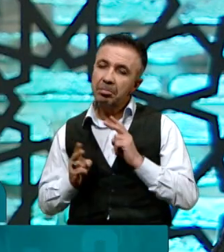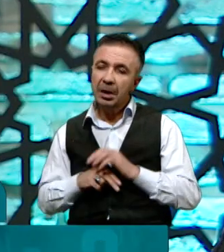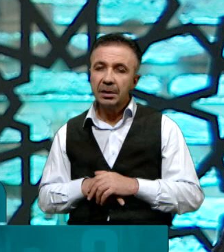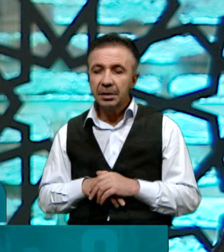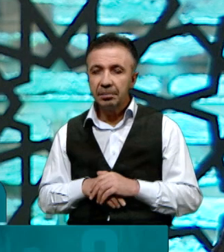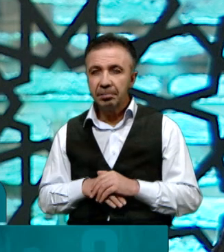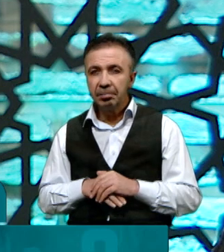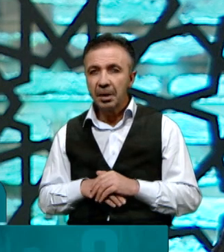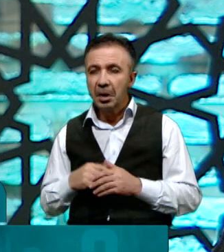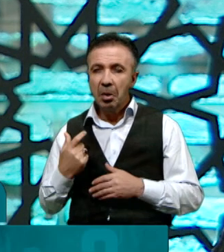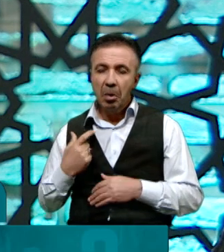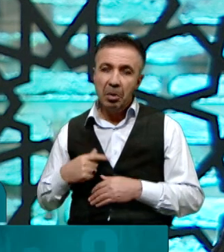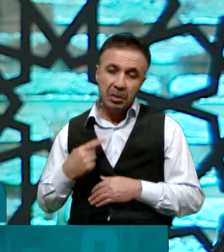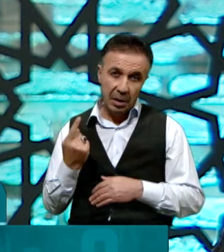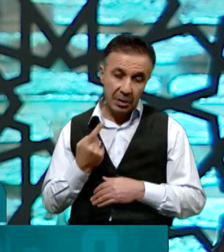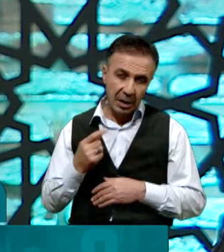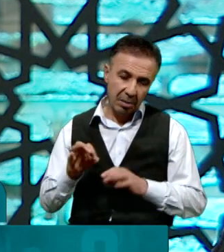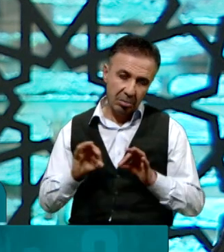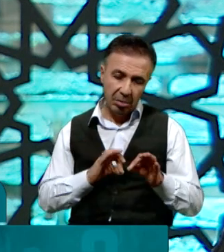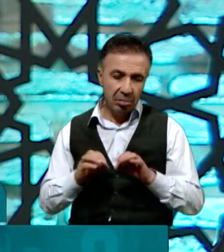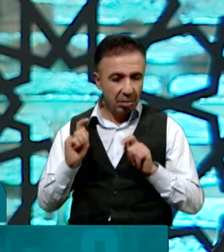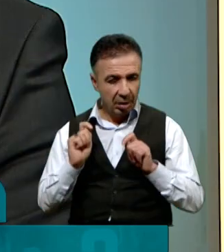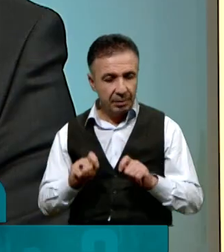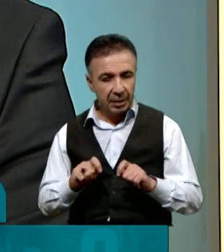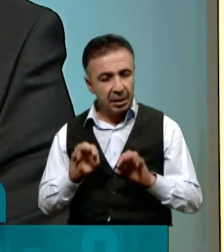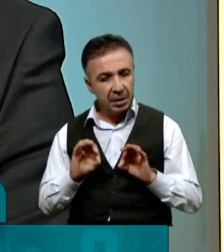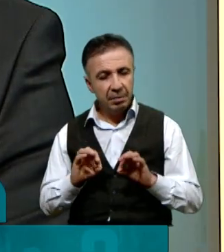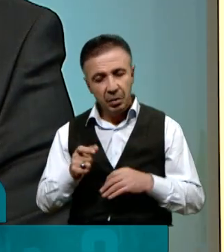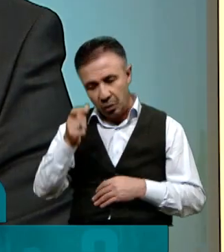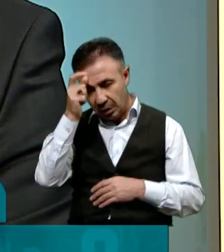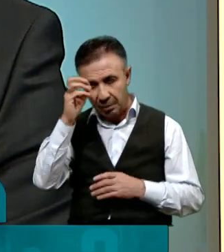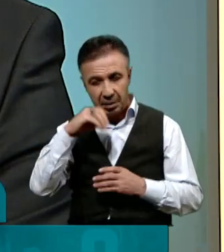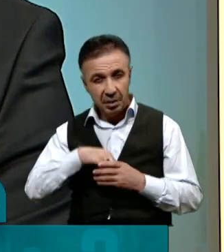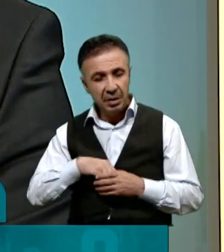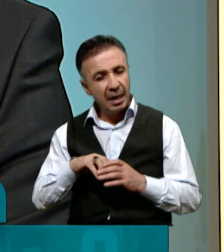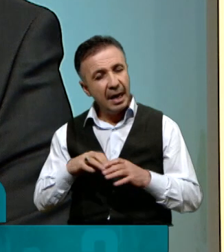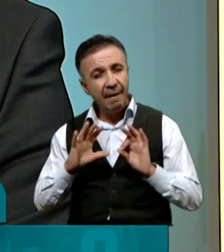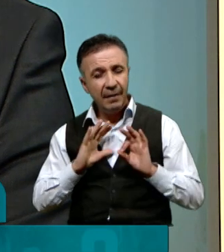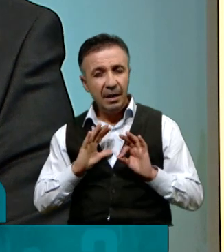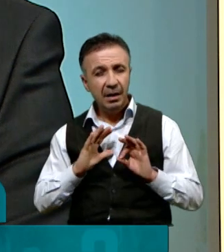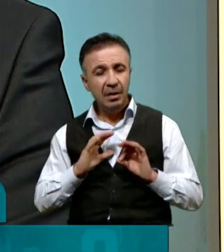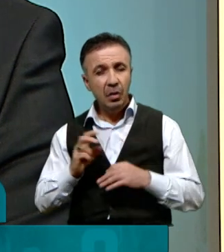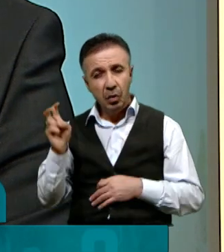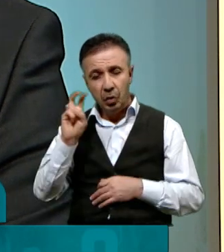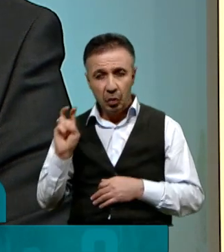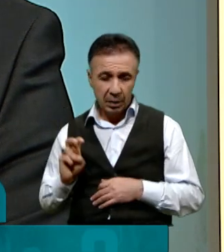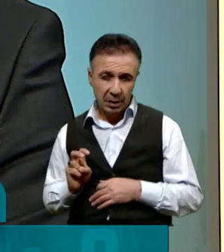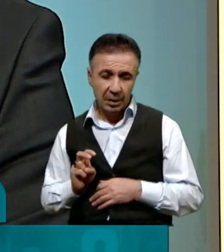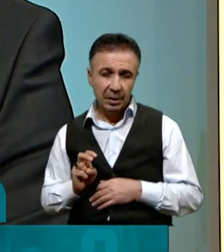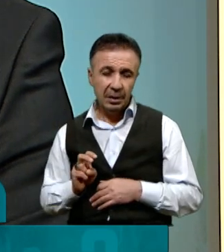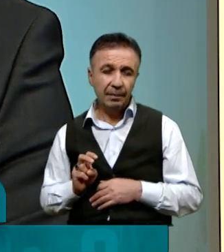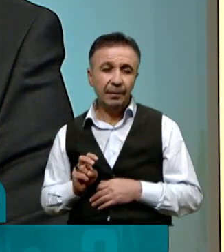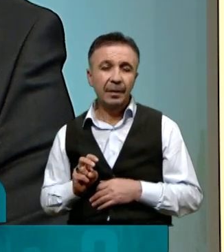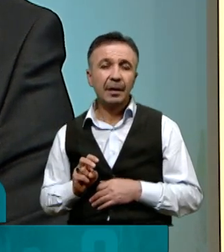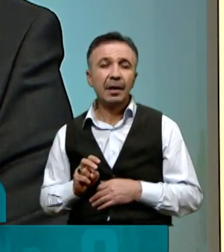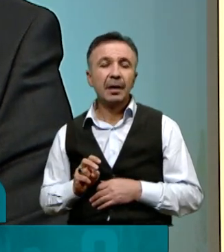özel şeyler bunu denetliyor olsa da şimdi ülkemizde gerçekten neler vardır? Uluslararası değil mi?